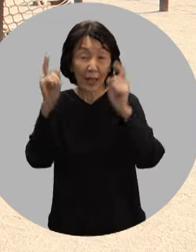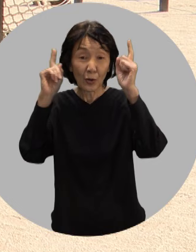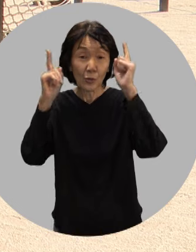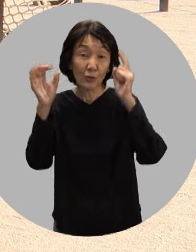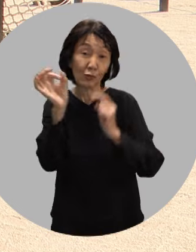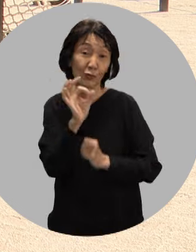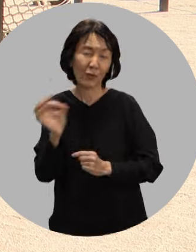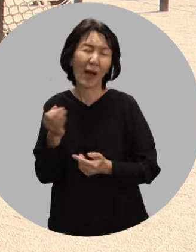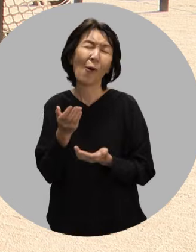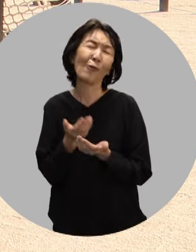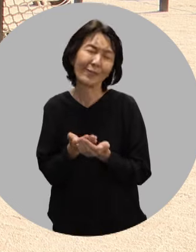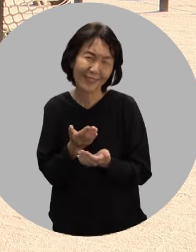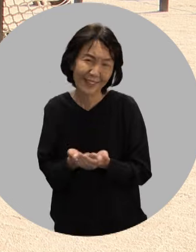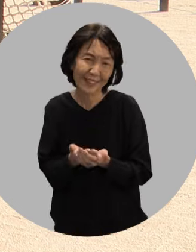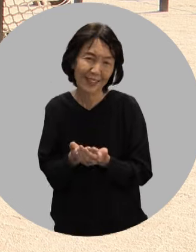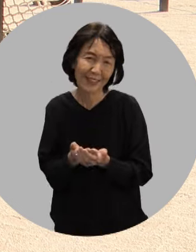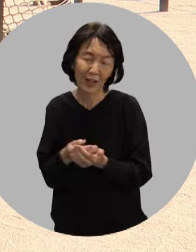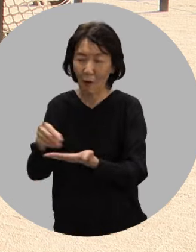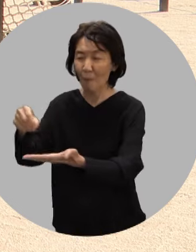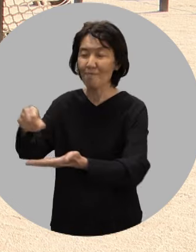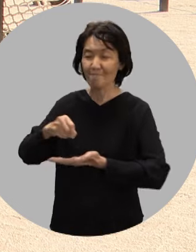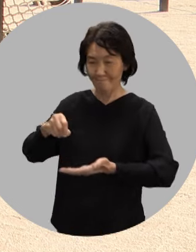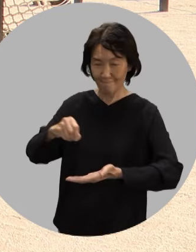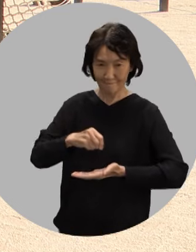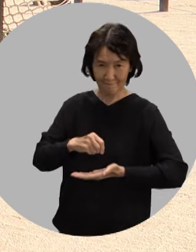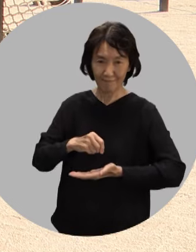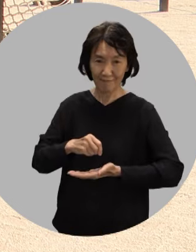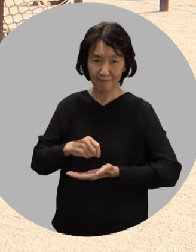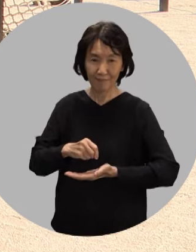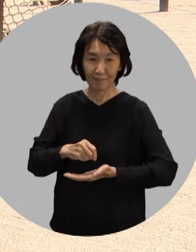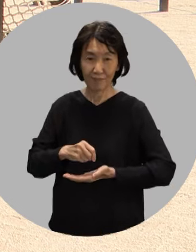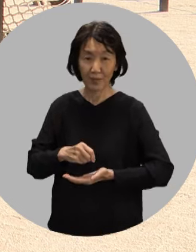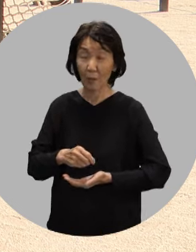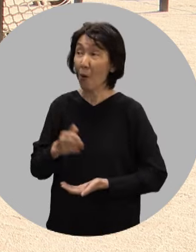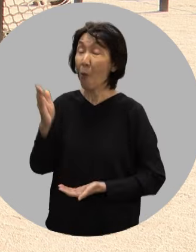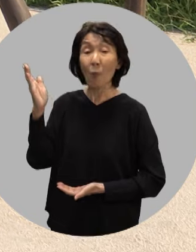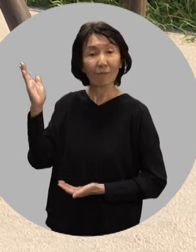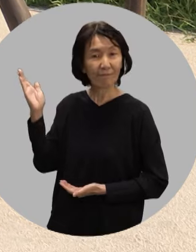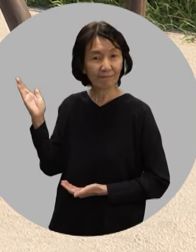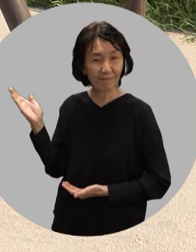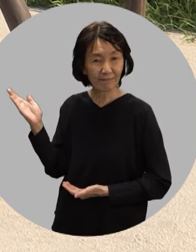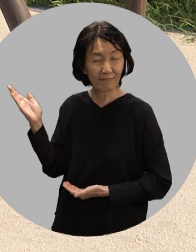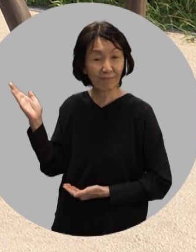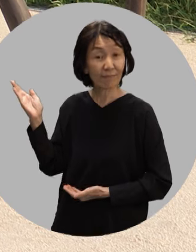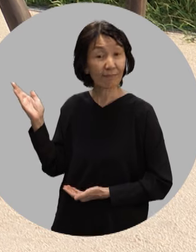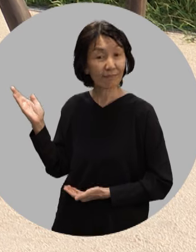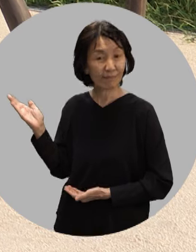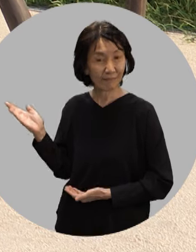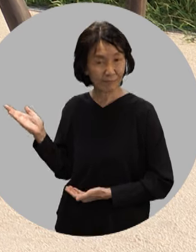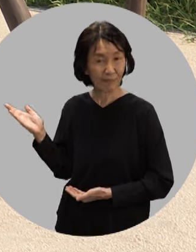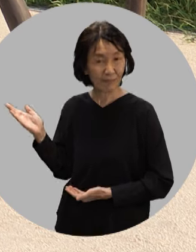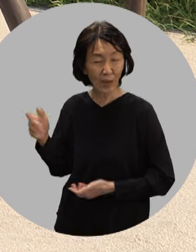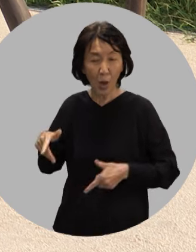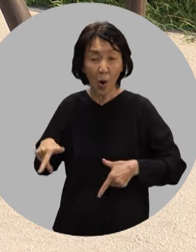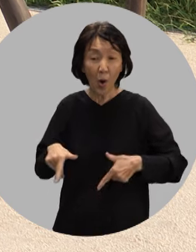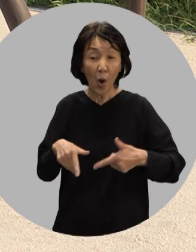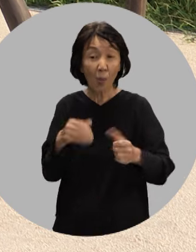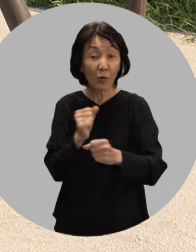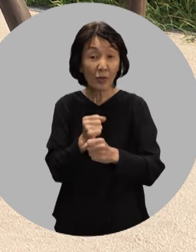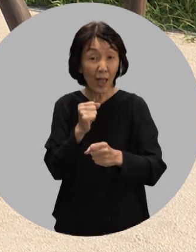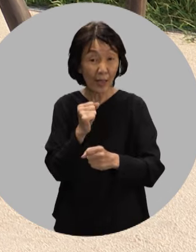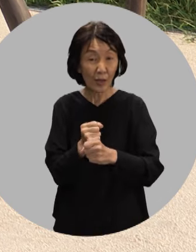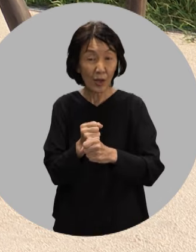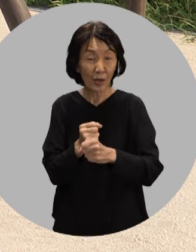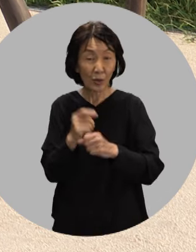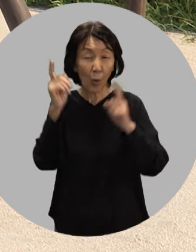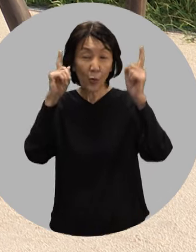遊具が欲しいという声が多く聞かれました。これに応え、これまでの公園ではあまり見られなかった木